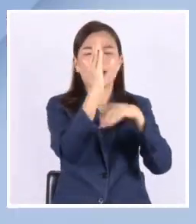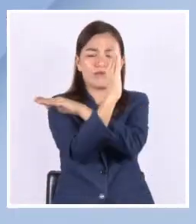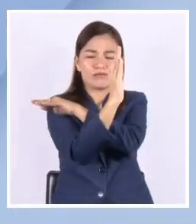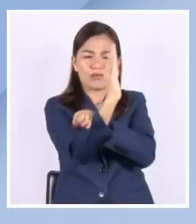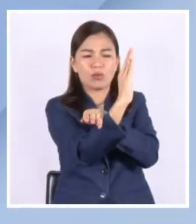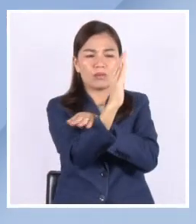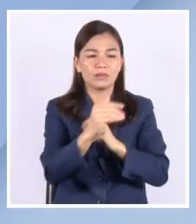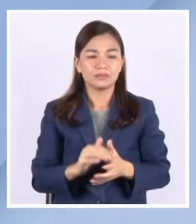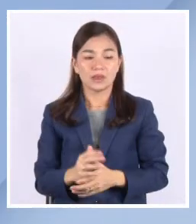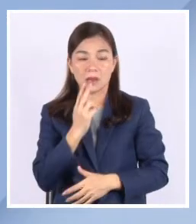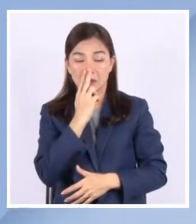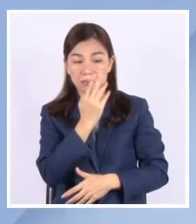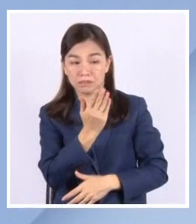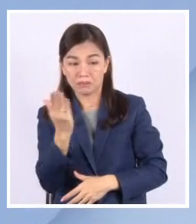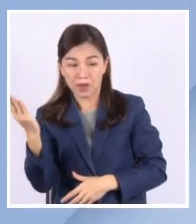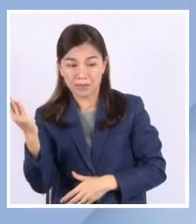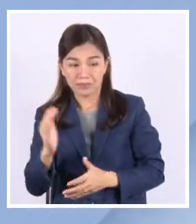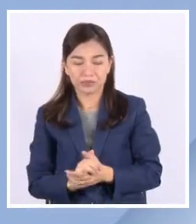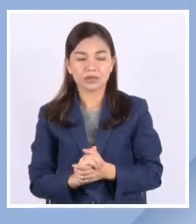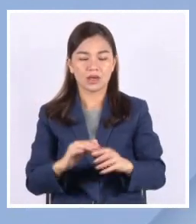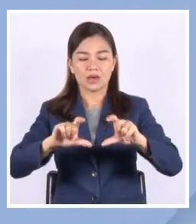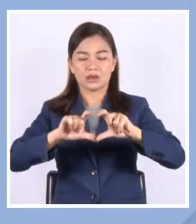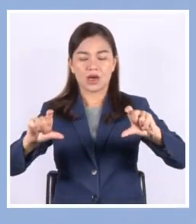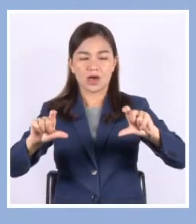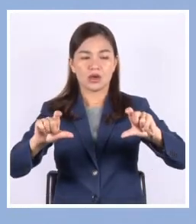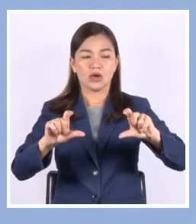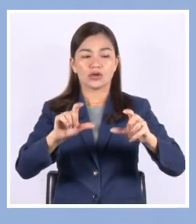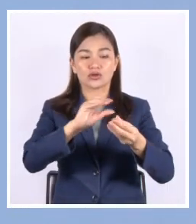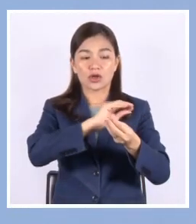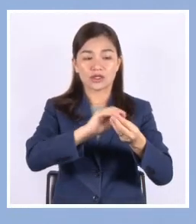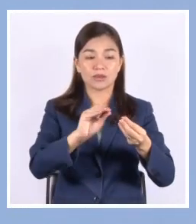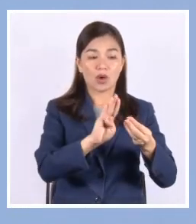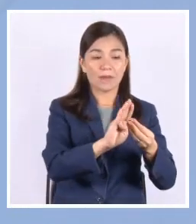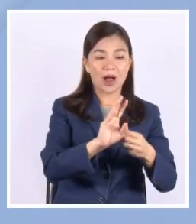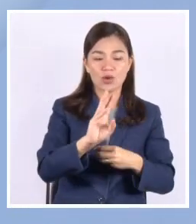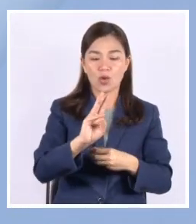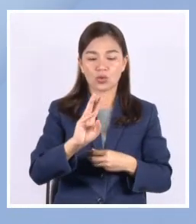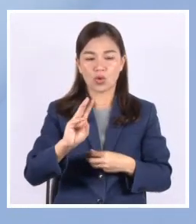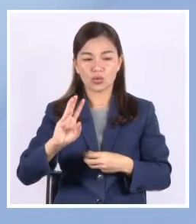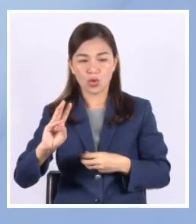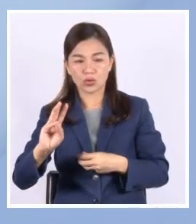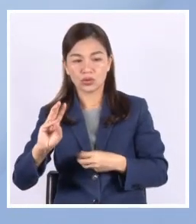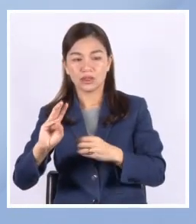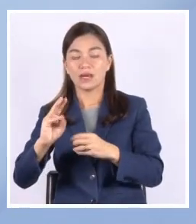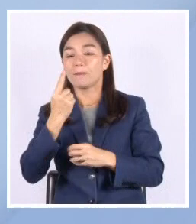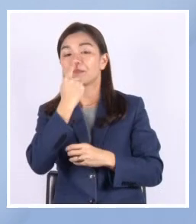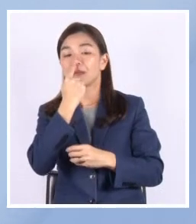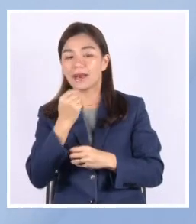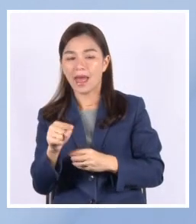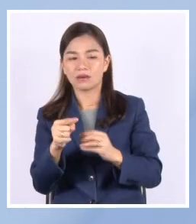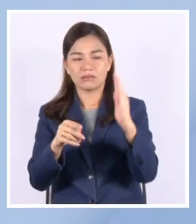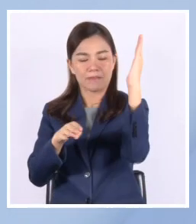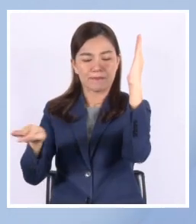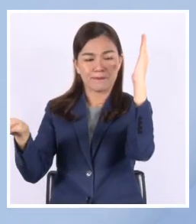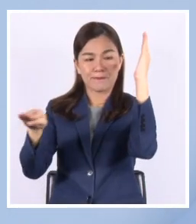ร์รารี่ทะเบียนชอฉิงบใบไม้6666สีแดงคันนี้ค่ะสภาพก็ค่อนข้างที่จะยับเยินอยู่นะคะ